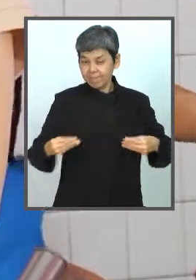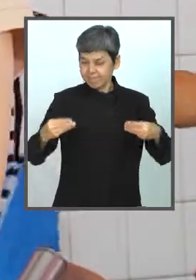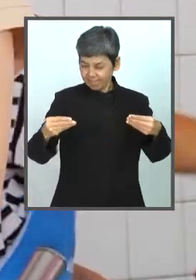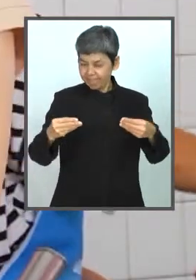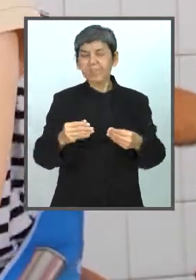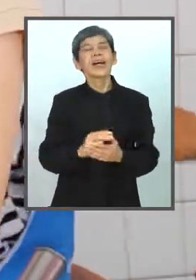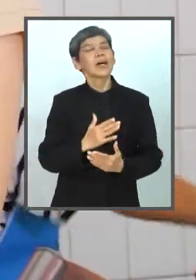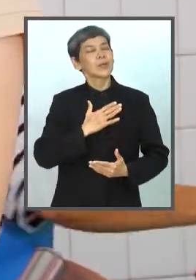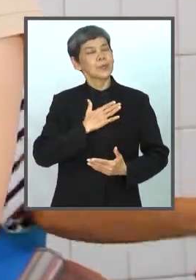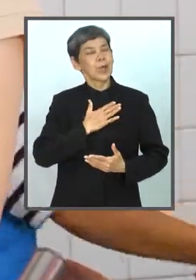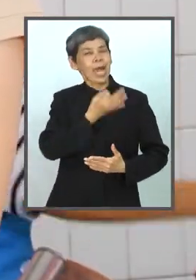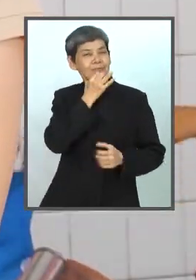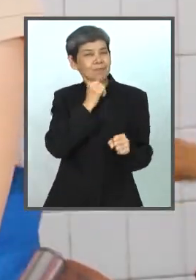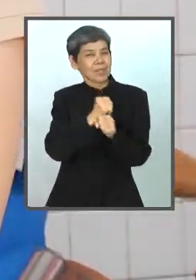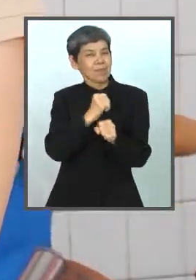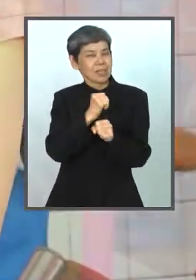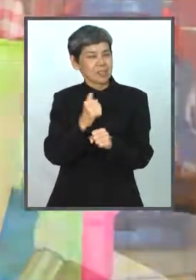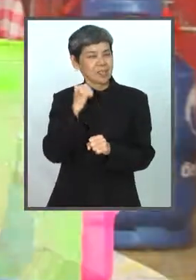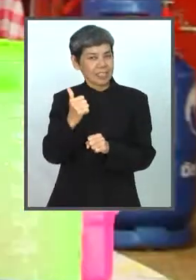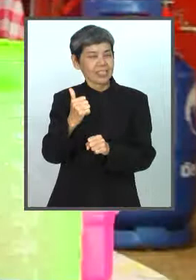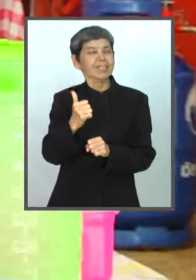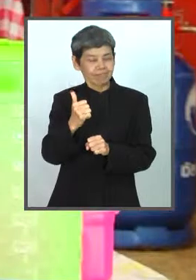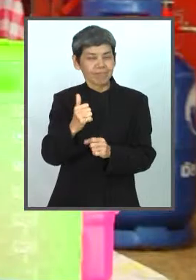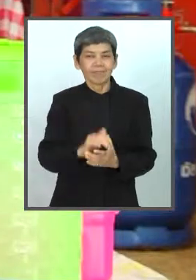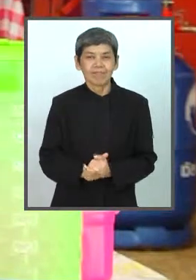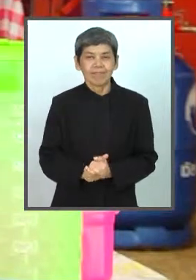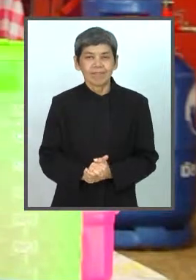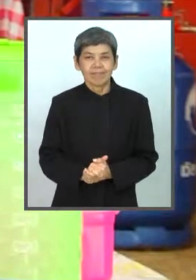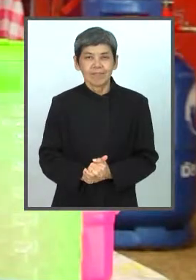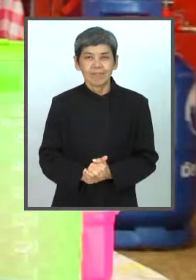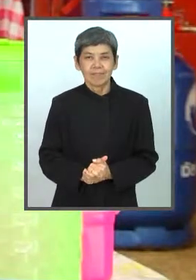าราเย็นเพื่อเป็นกำลังใจในการประกอบอาชีพที่ดีแบบนี้ต่อไปค่ะ